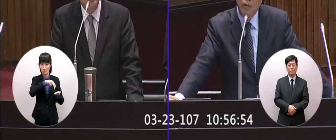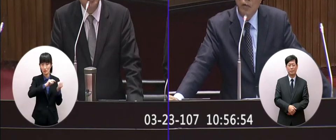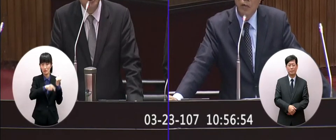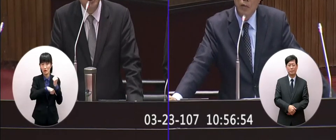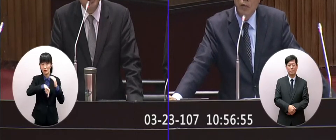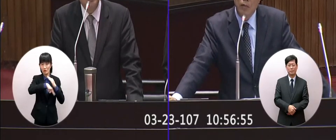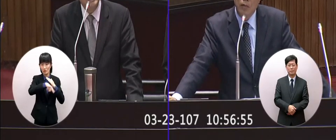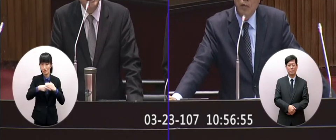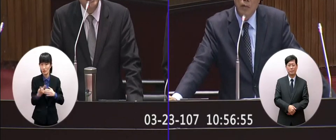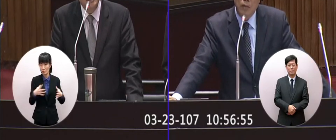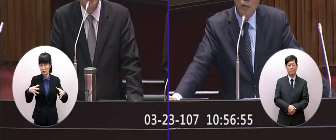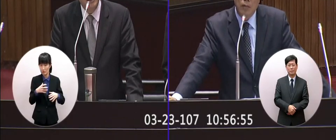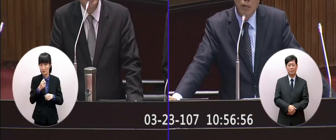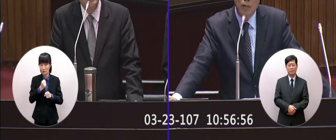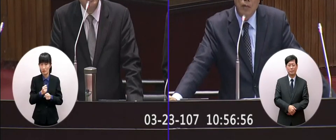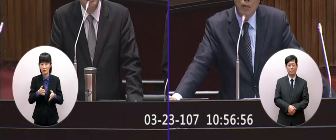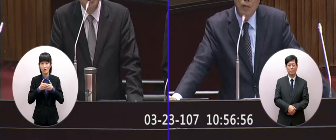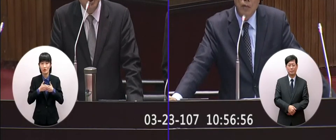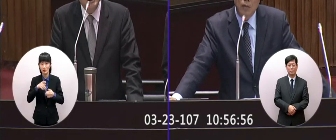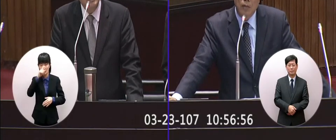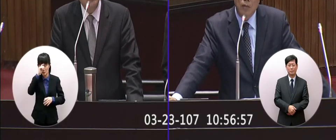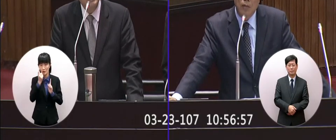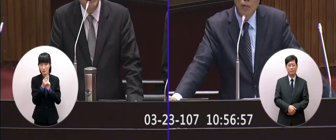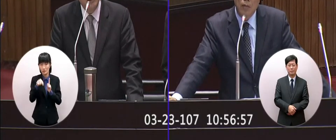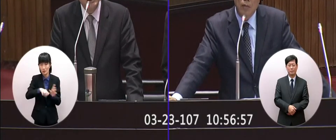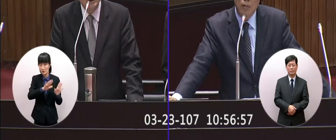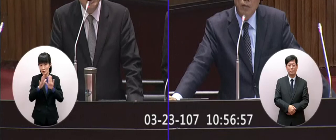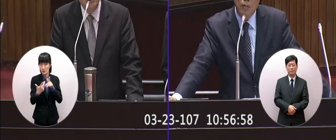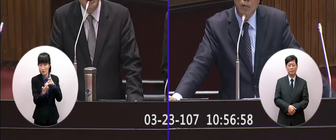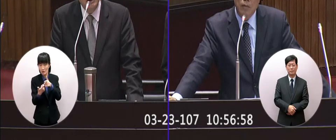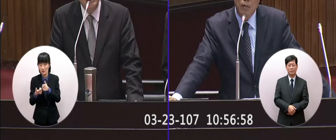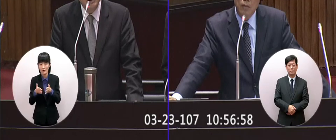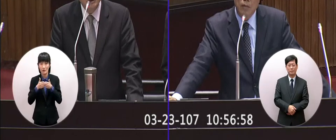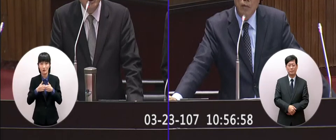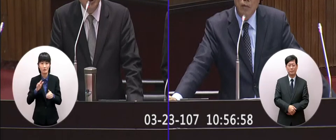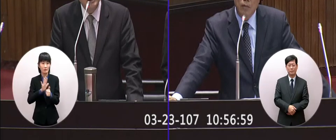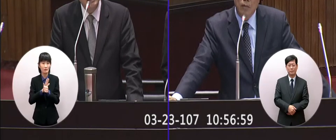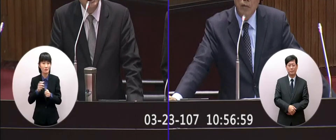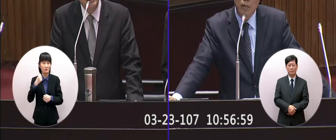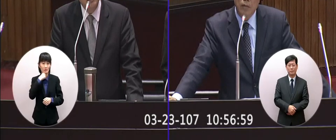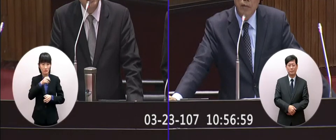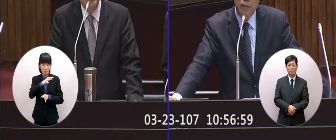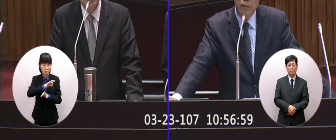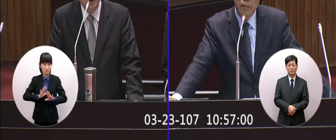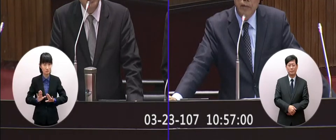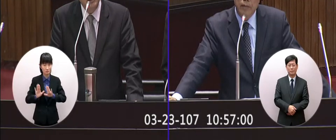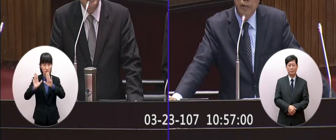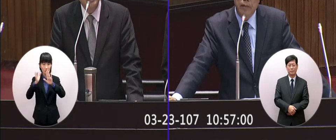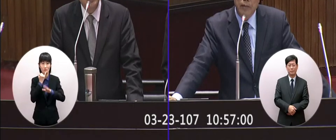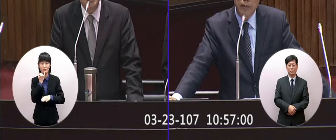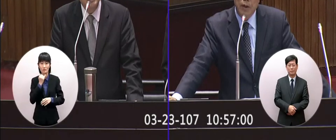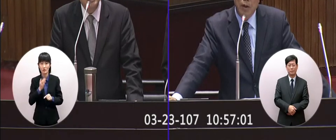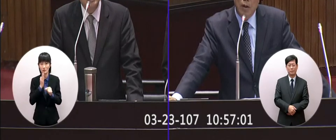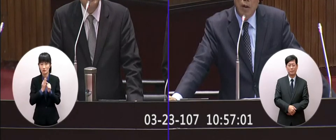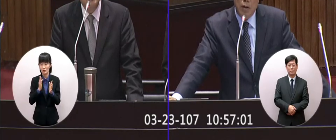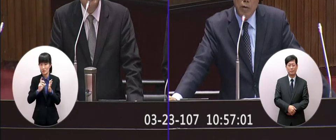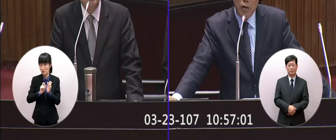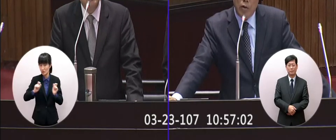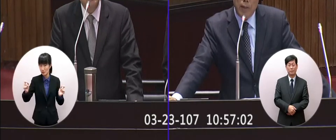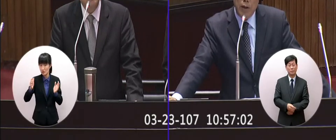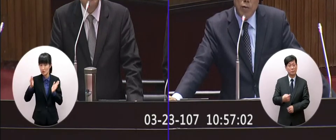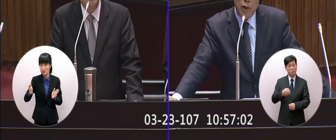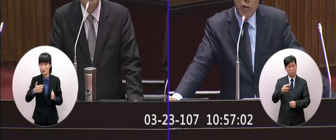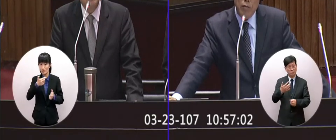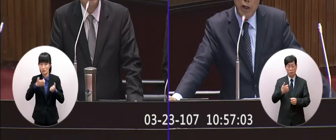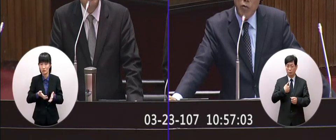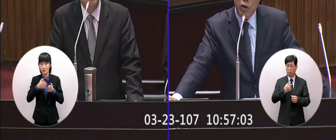持，除了妥善因应以外，壮大我们台湾的经济发展，这个是中长期里面最重要一项措施。 因